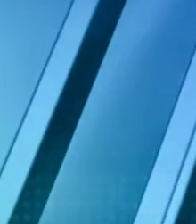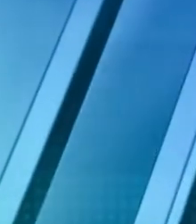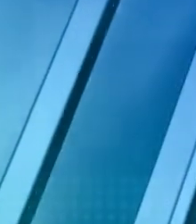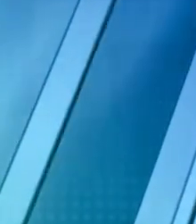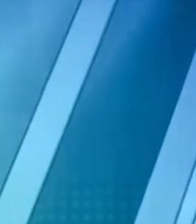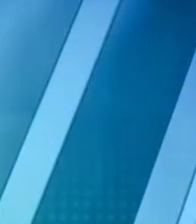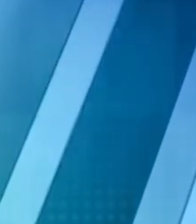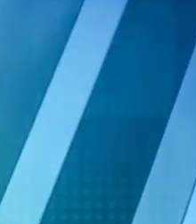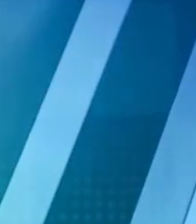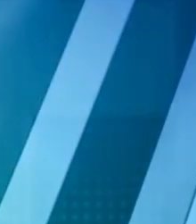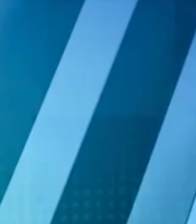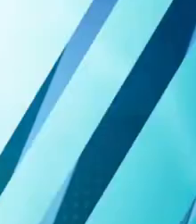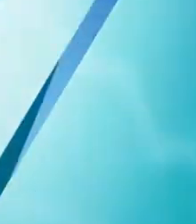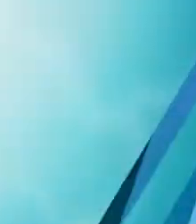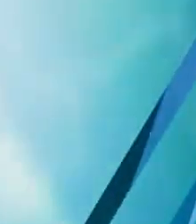Музика